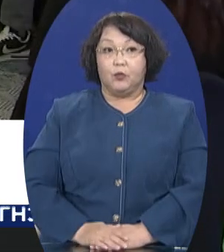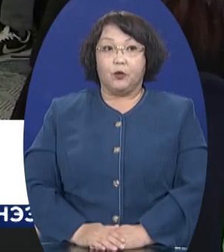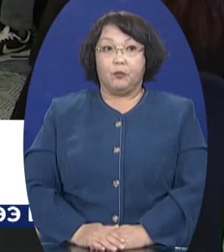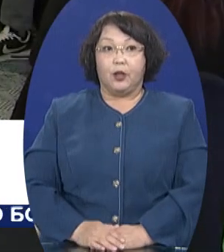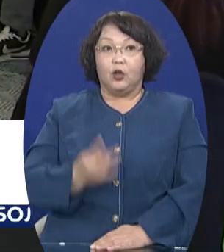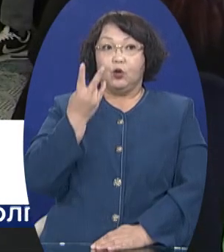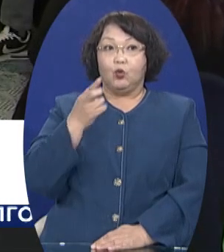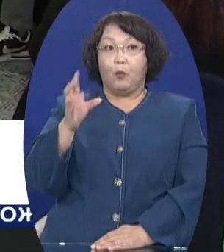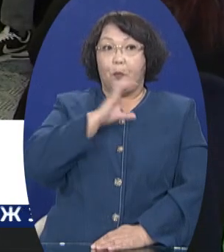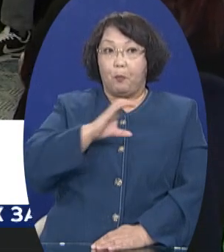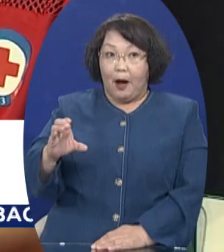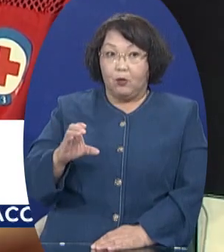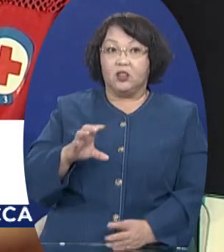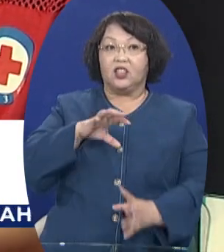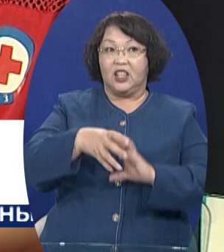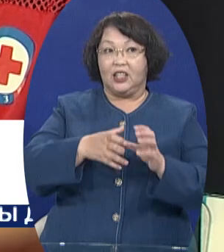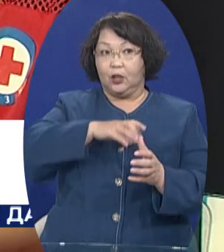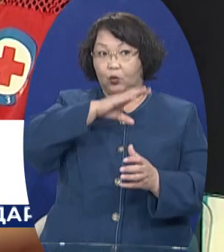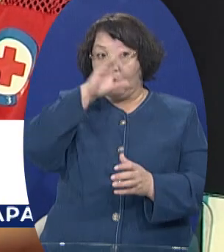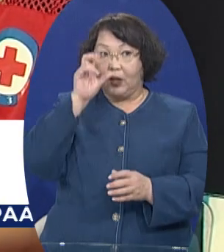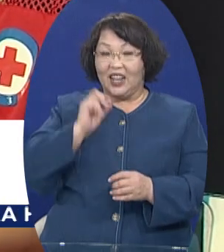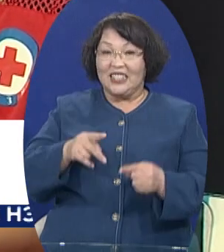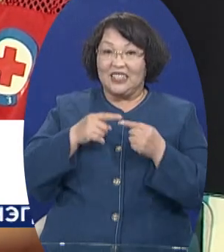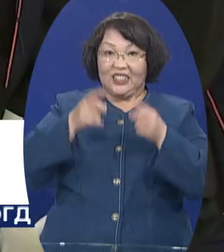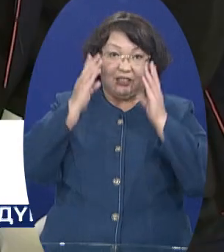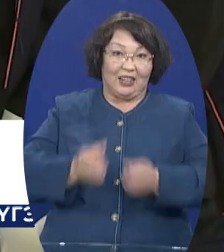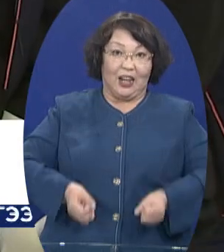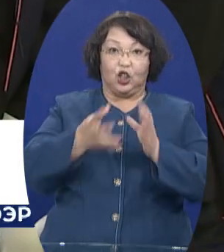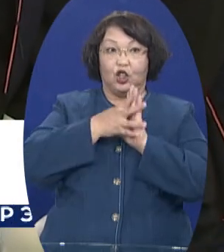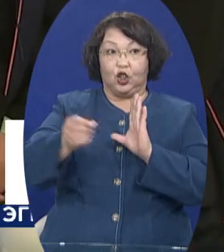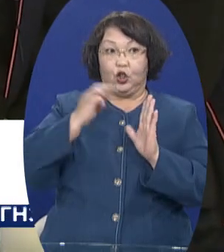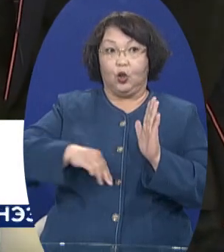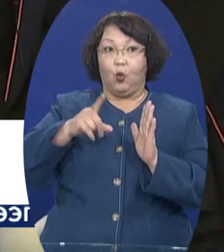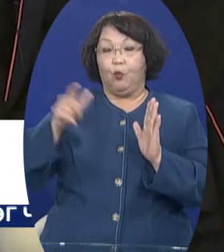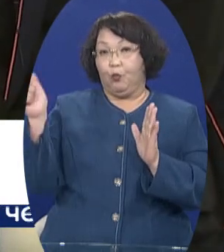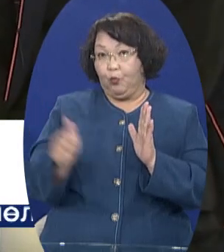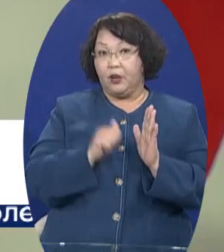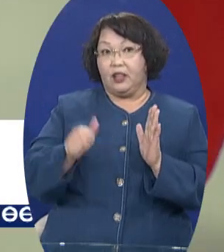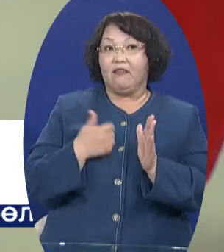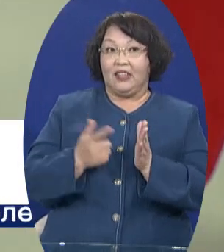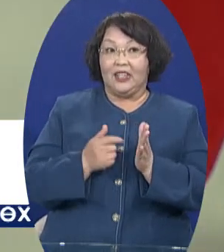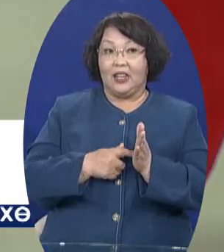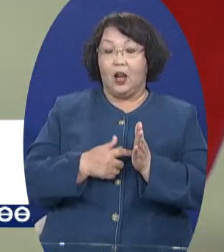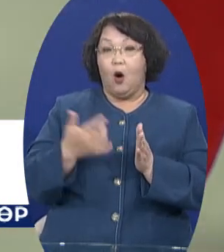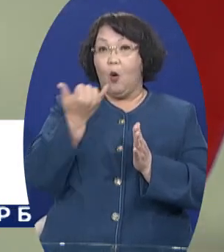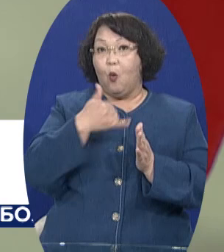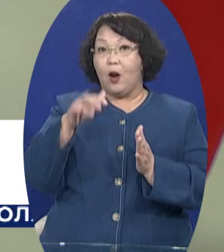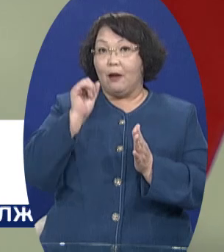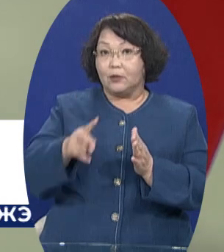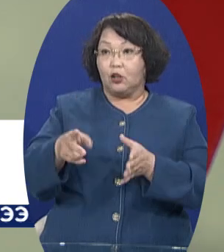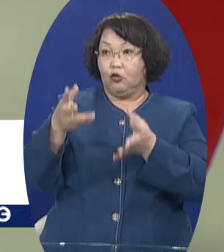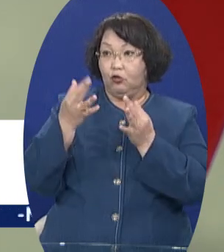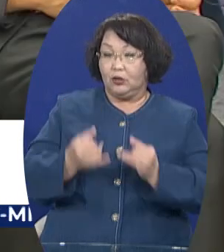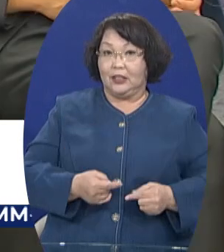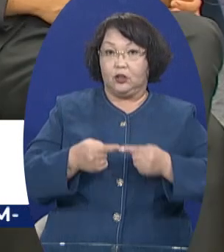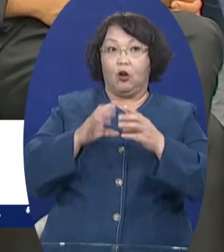Нэгдсэн үндэсний байгууллагаас дэлхийн дулаарлын эсрэг шийдвэр гаргагчдад нөлөөлөхөд хүн бүрийн оролцоо чухал гэж үзэж байна. Энэ хүрээнд уур амьсгалын өөрчлөлтийн эсрэг